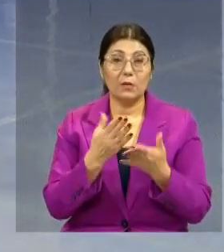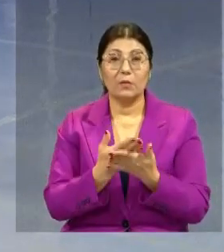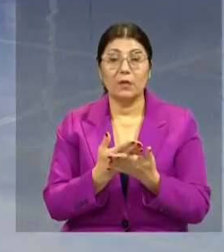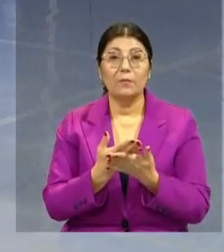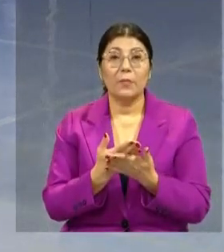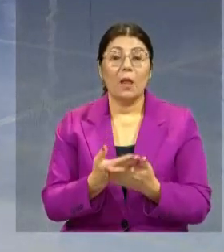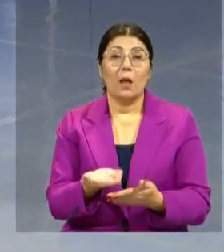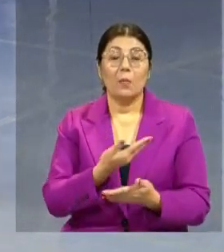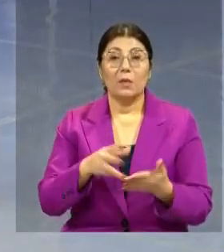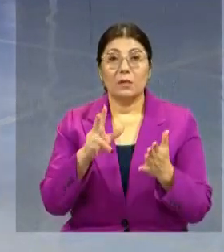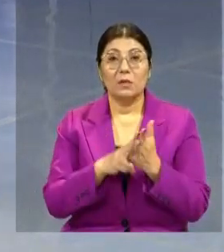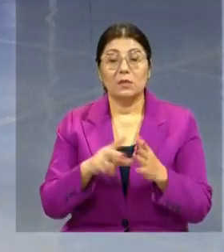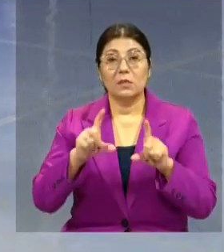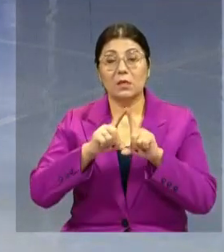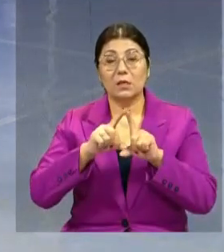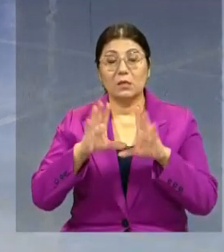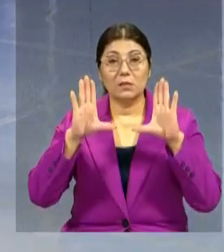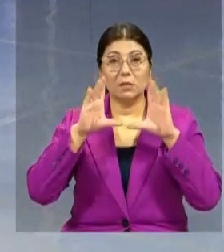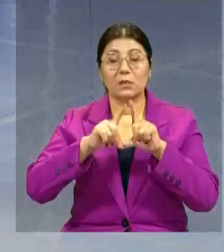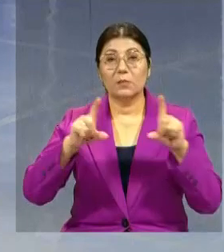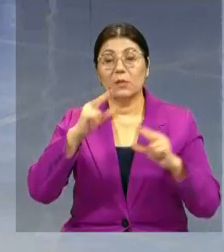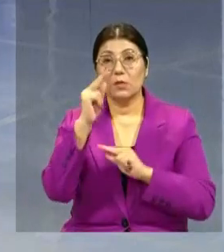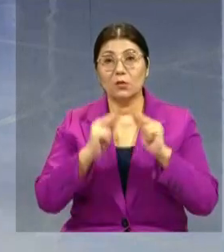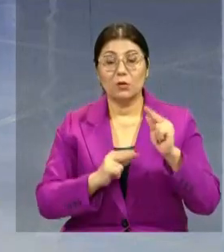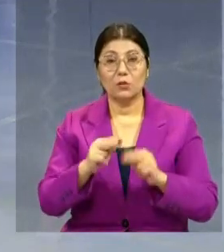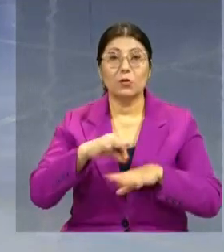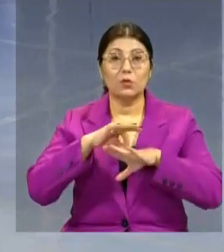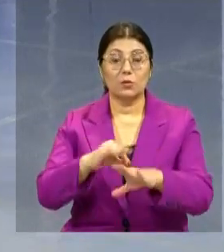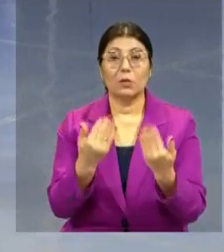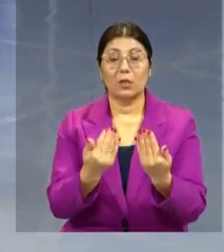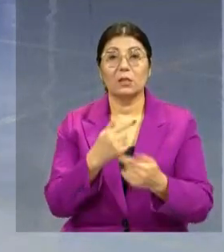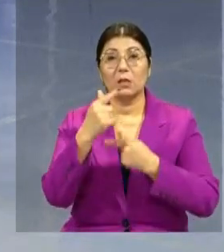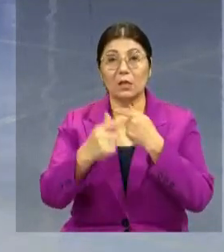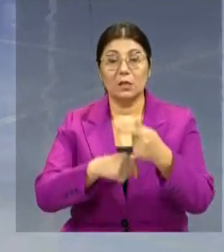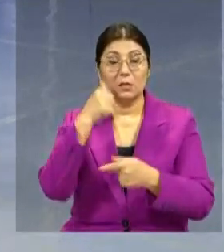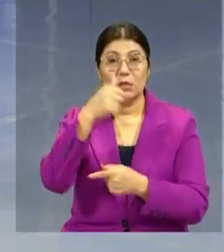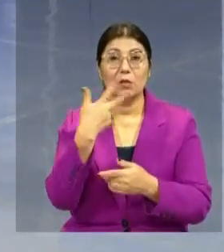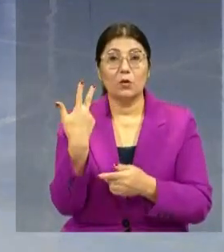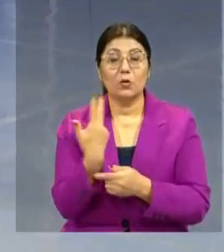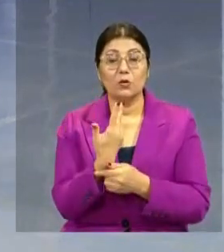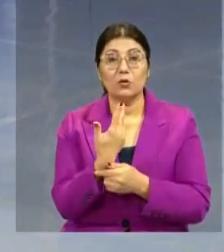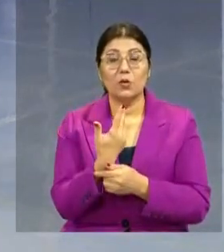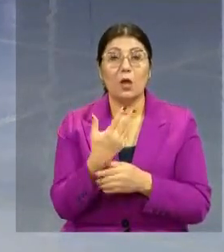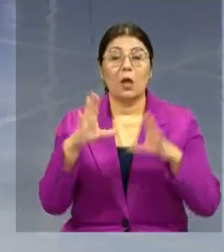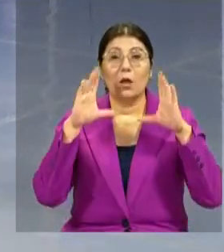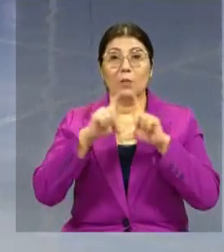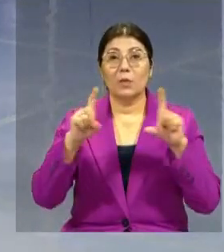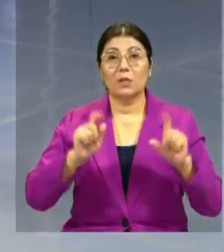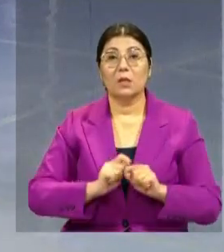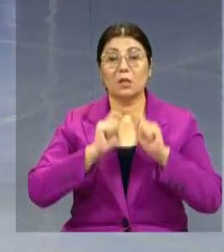Соған қатысты біз 8 мешіт құрылысы жүріп жатыр. Енді келесі жылға соның бір 3 мешіті ме ашылу